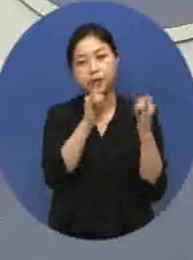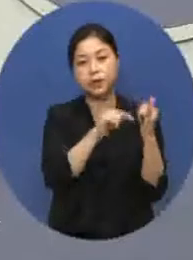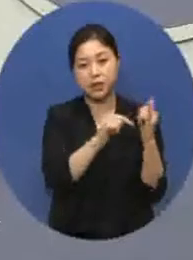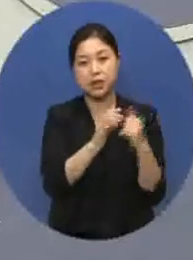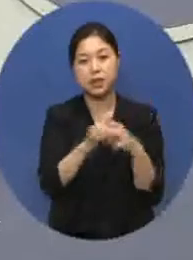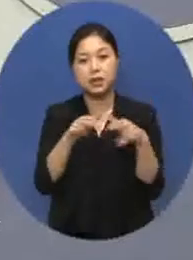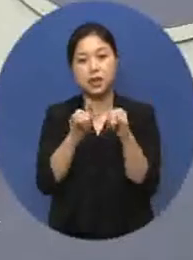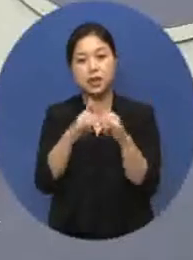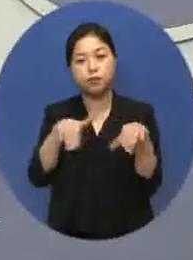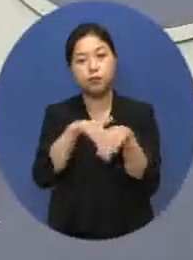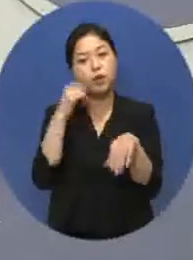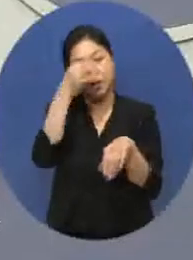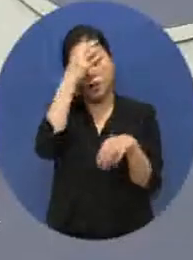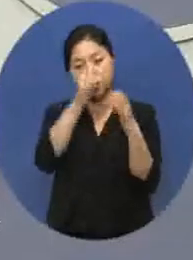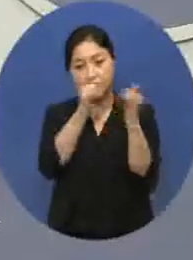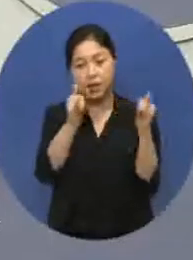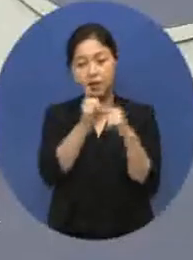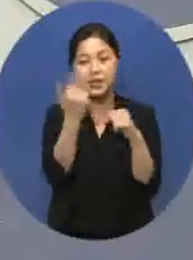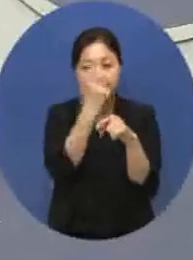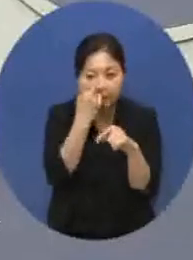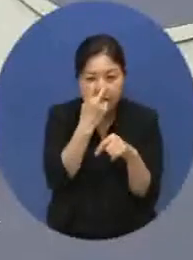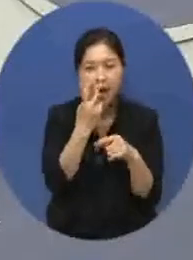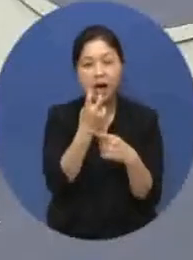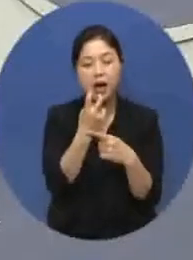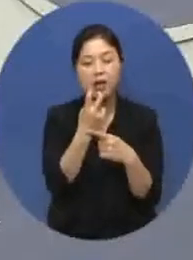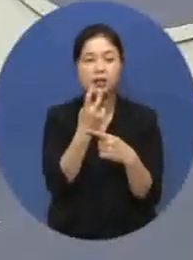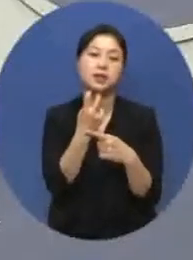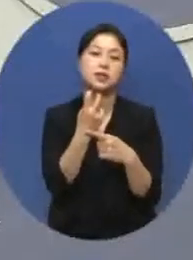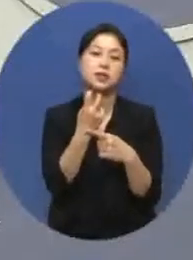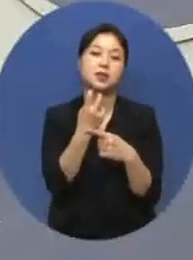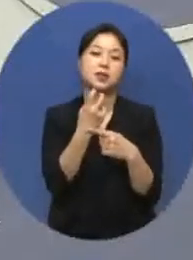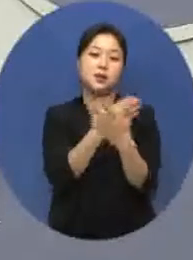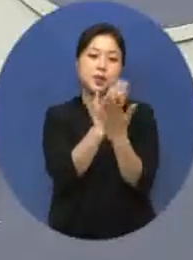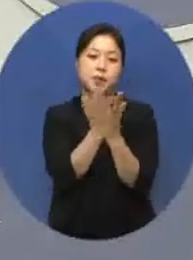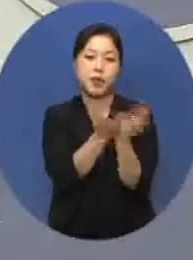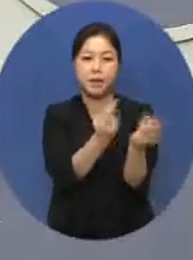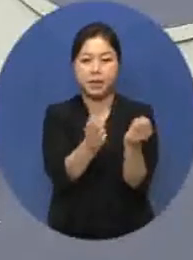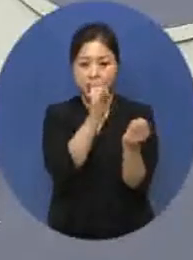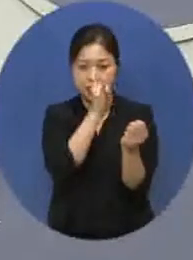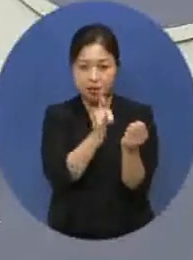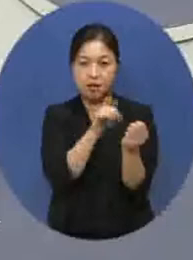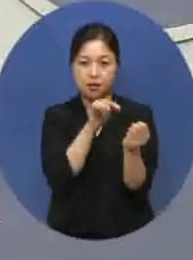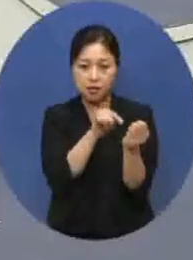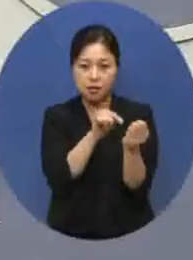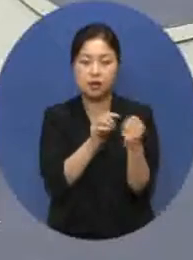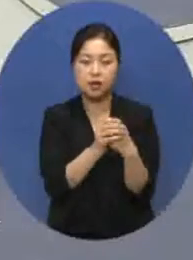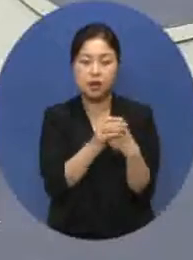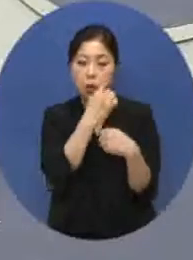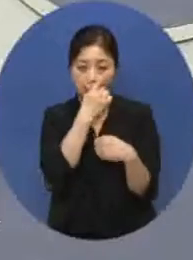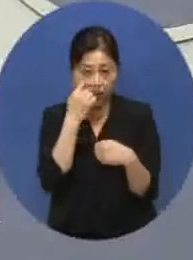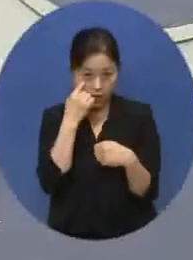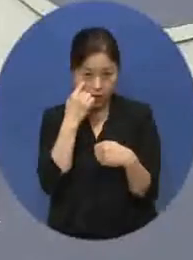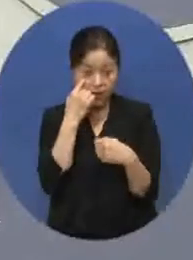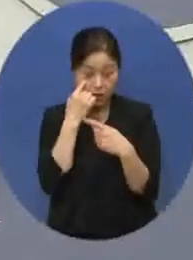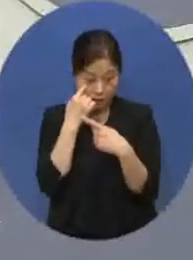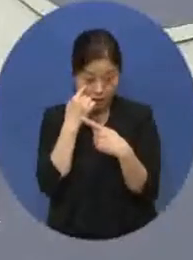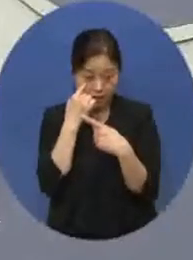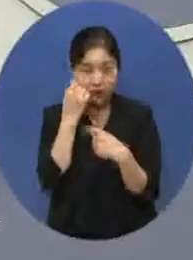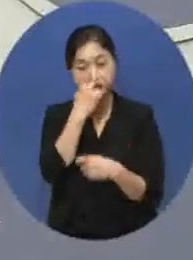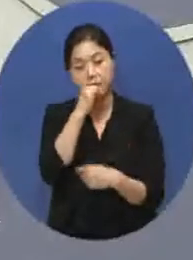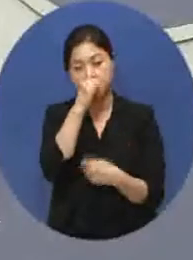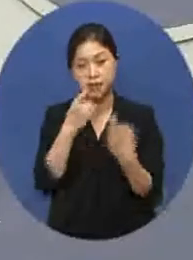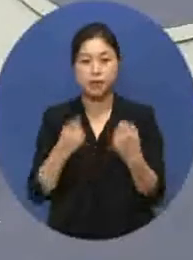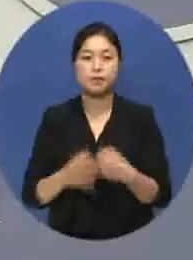문화예술원 안에 심사 풀이 좀 많이 있어요. 네. 그래서 그 풀을 집중 이제 활용해가지고 심사를 하죠. 그래서